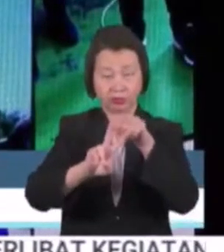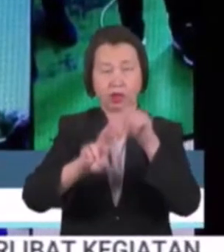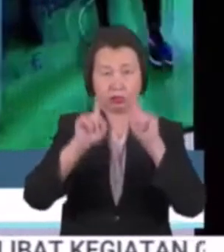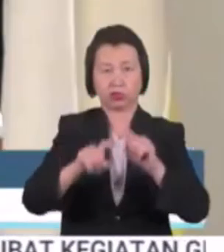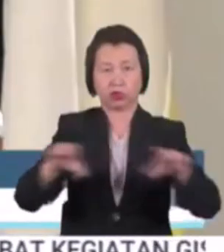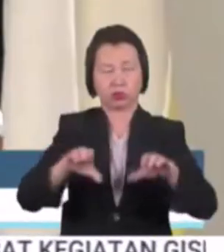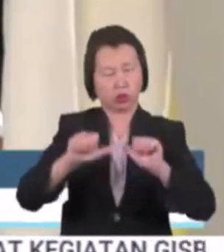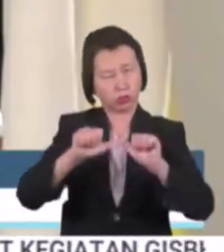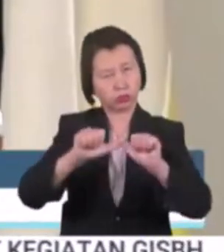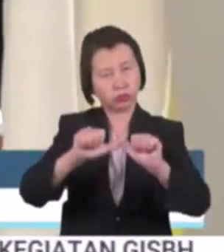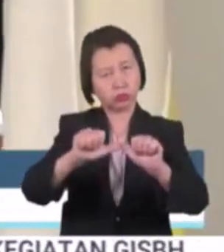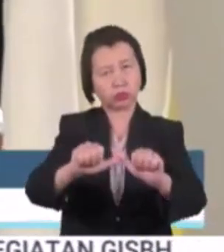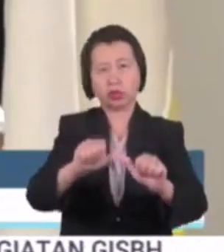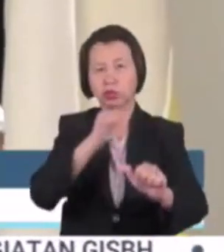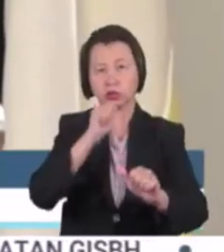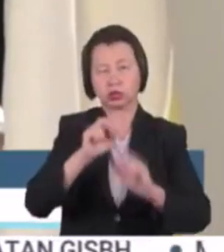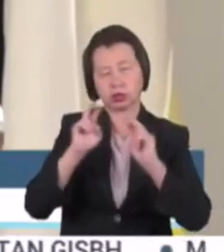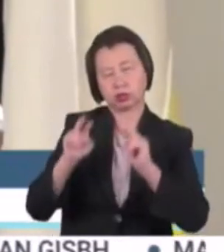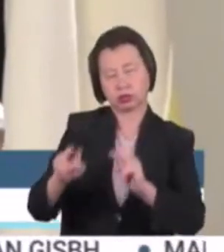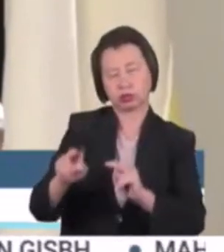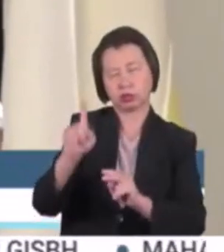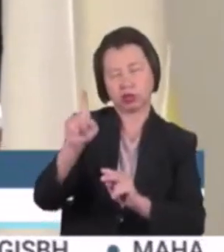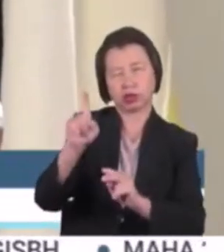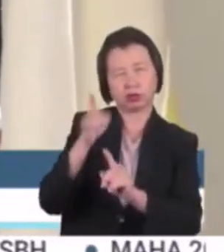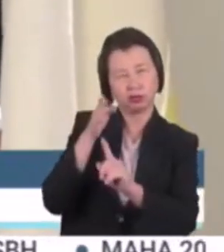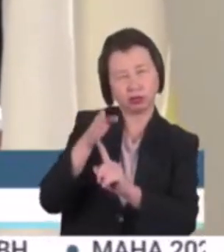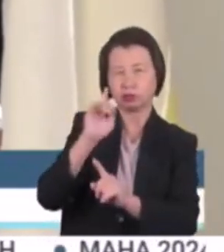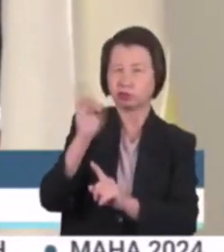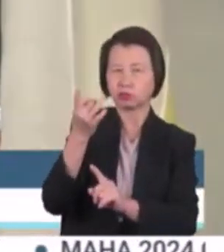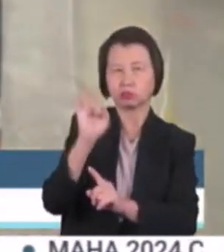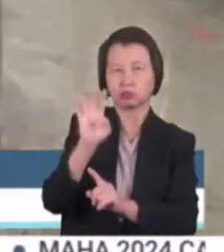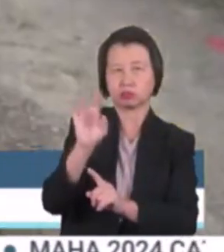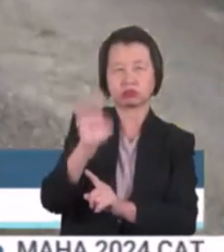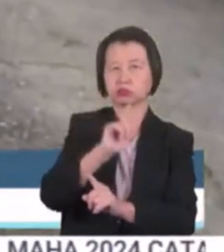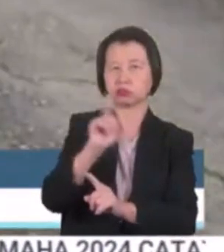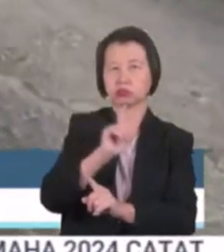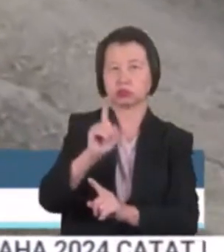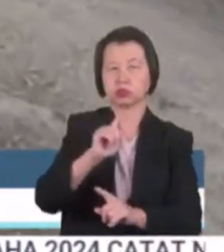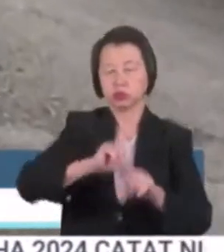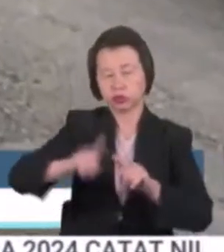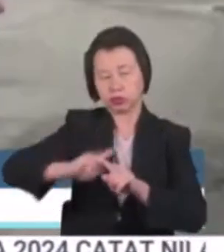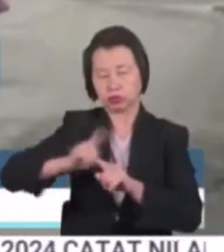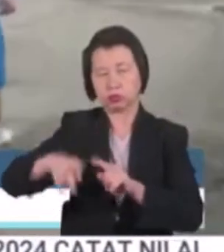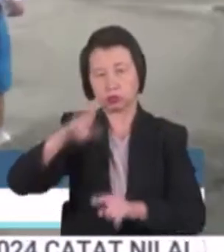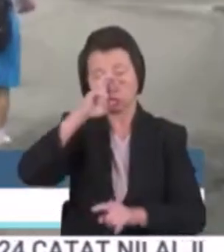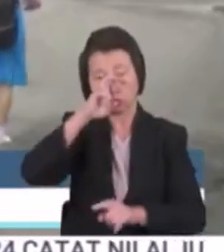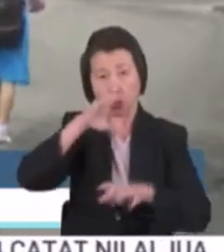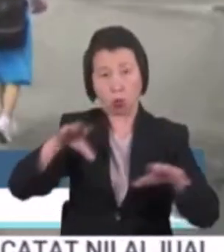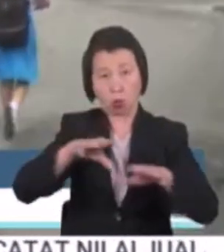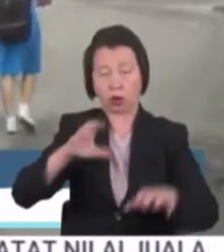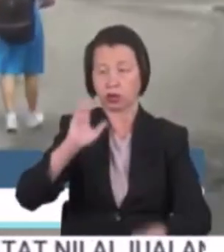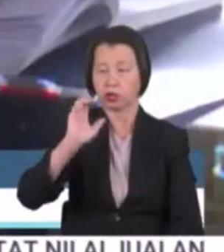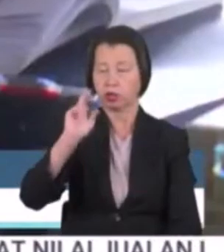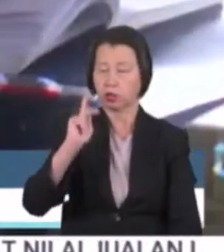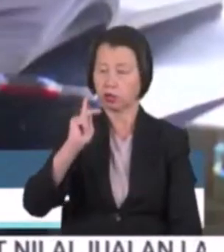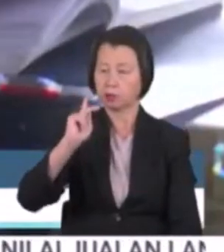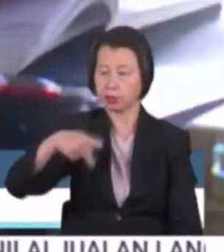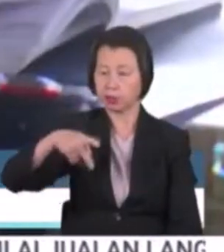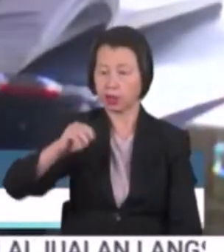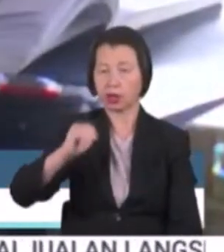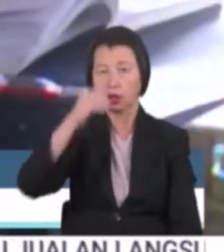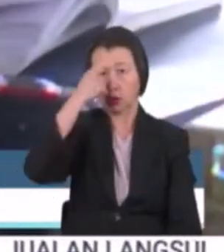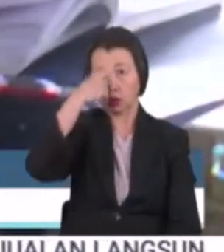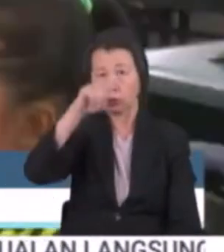secara holistik dan tidak boleh dilihat dari satu aspek sahaja. Jelasnya pelbagai penegasan telah dibuat KPM khusus